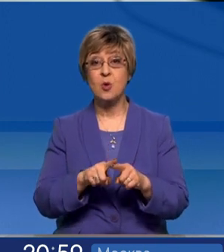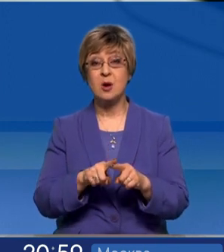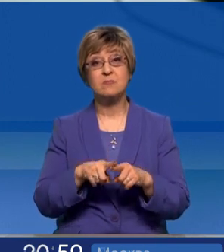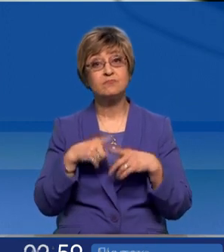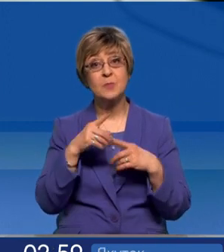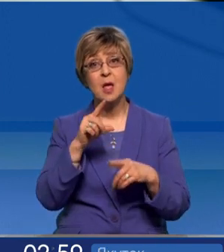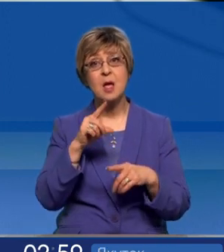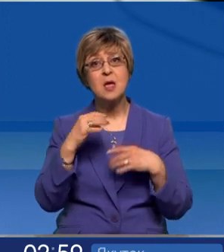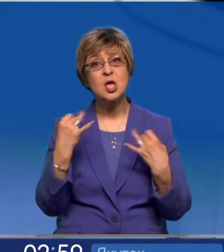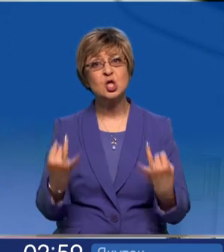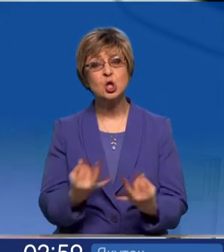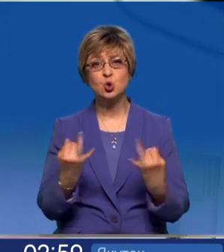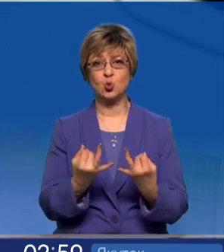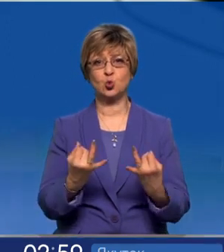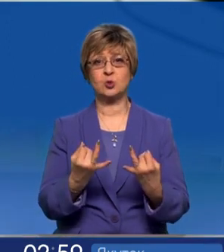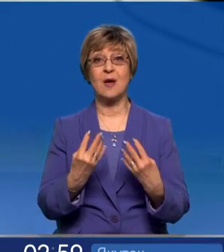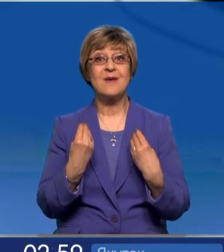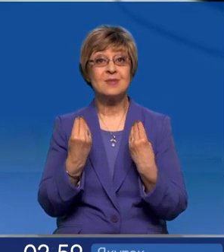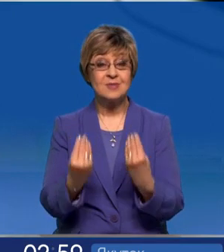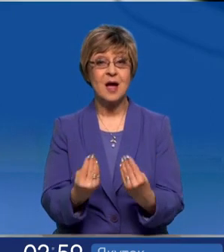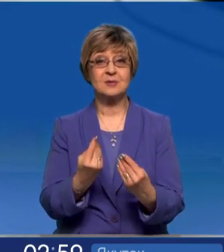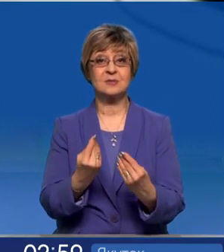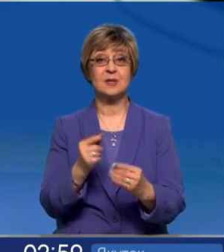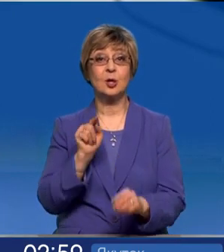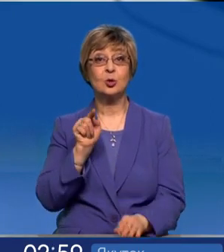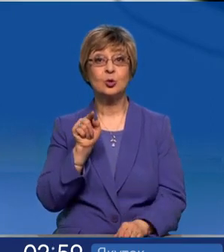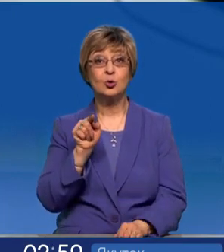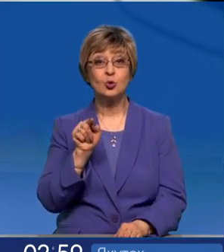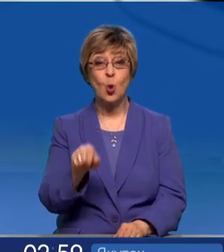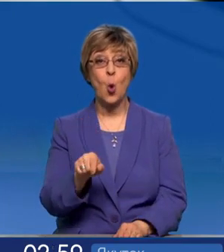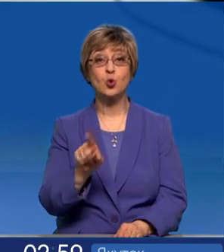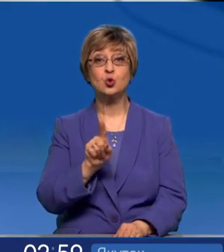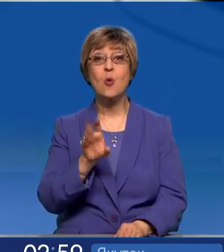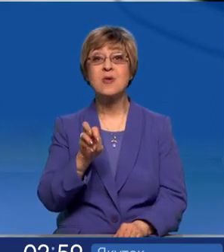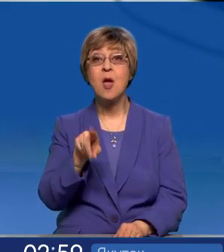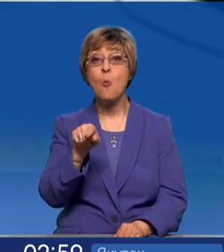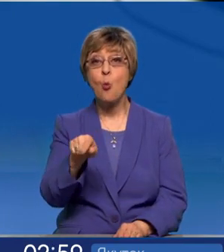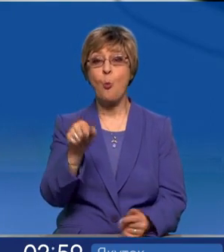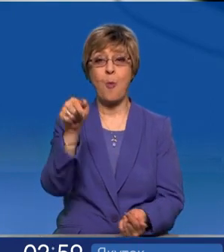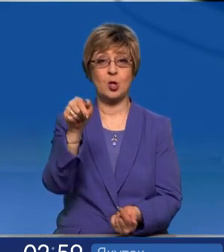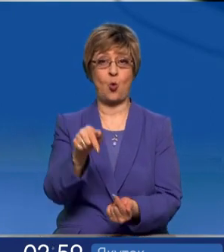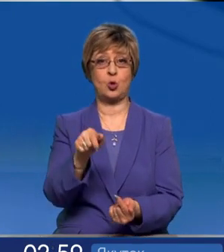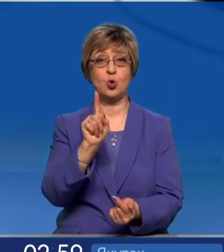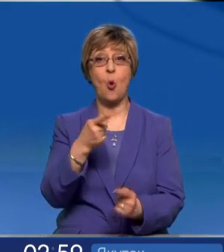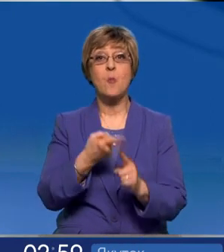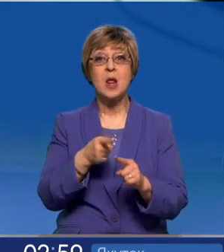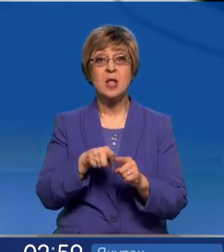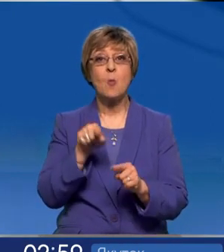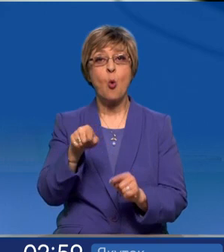максимально интересуется, дать ему тот контент, который ему подходит, но при этом он